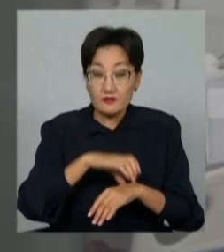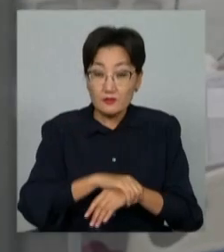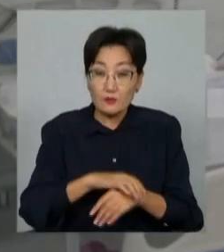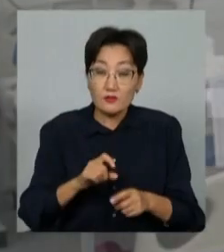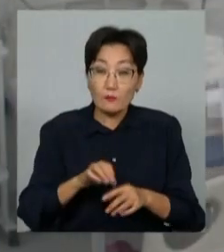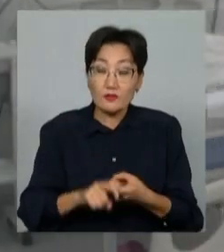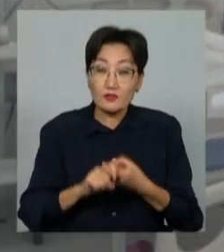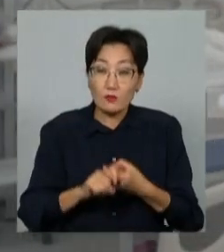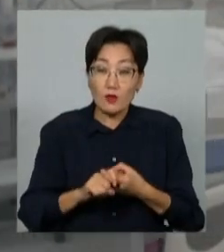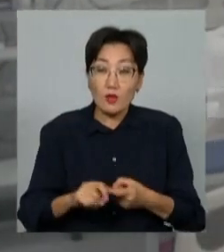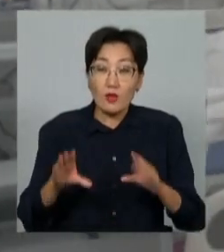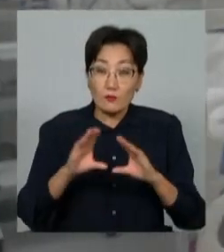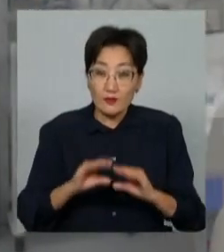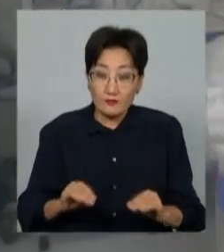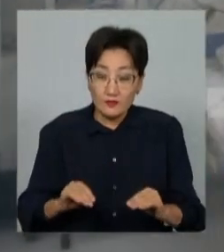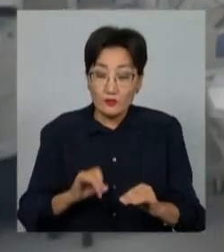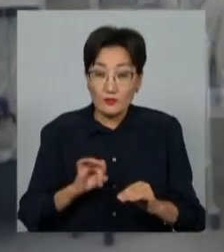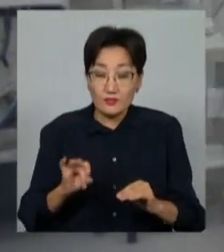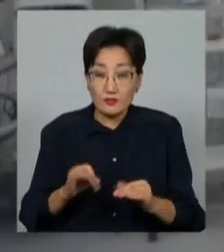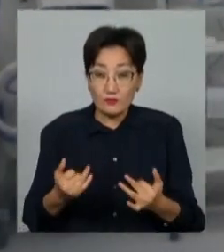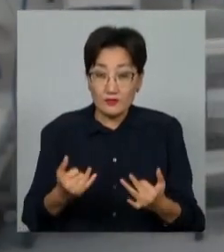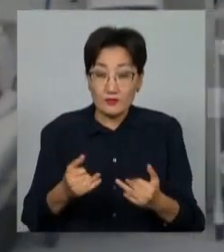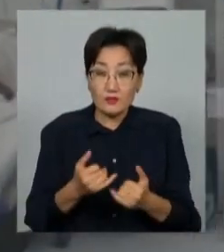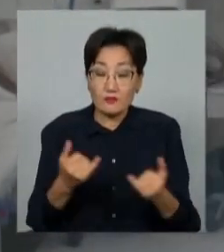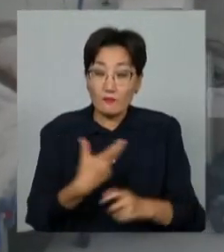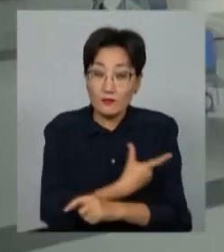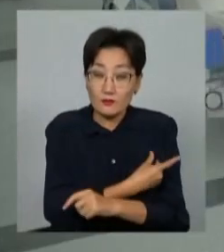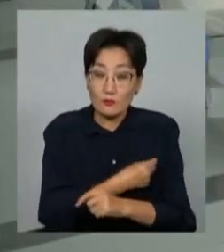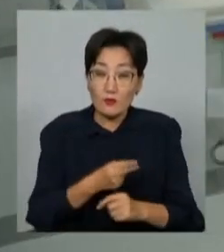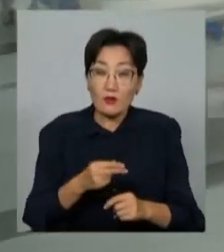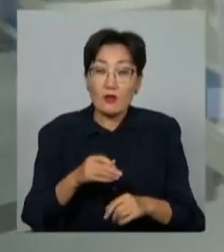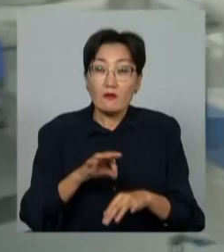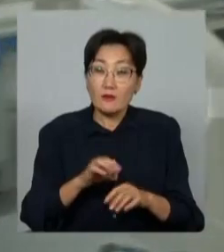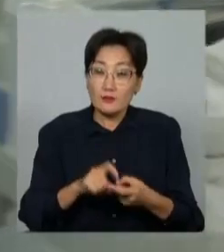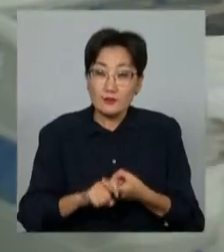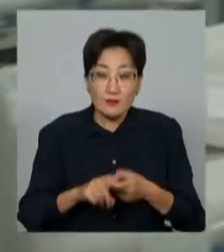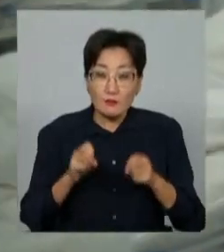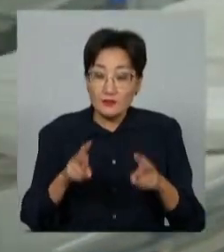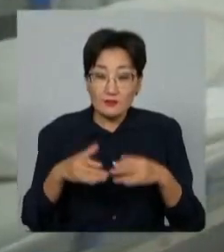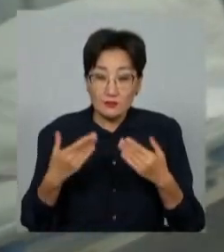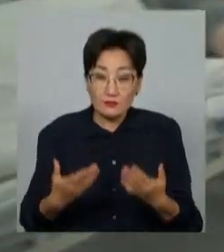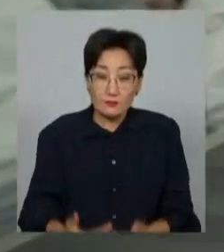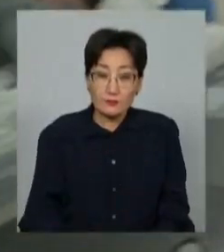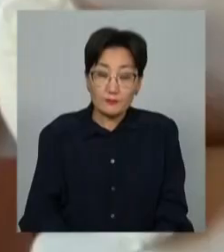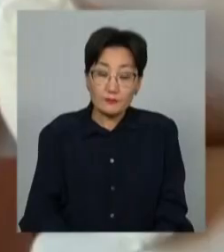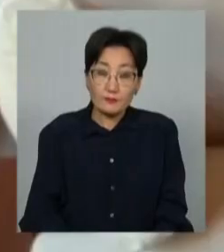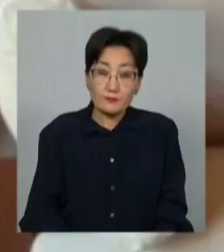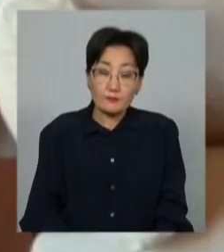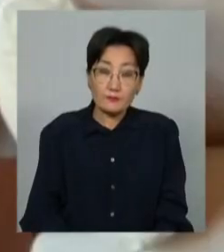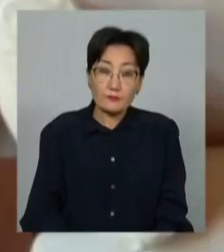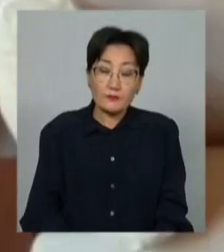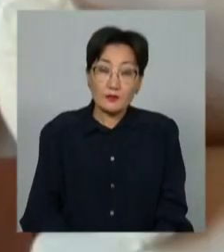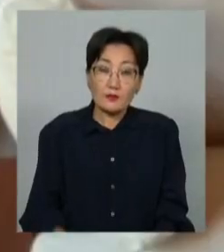инфекции практически подавил своих предшественников, и сегодня для вакцинированных они не несут особой опасности. В